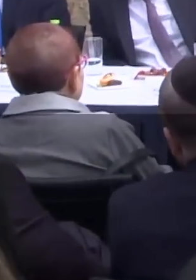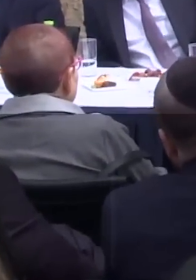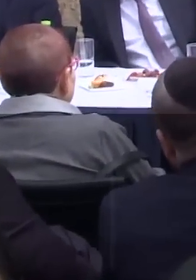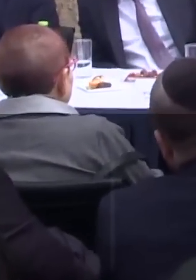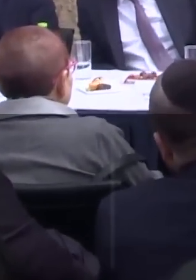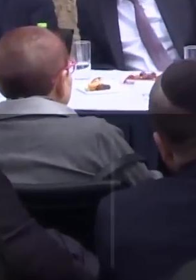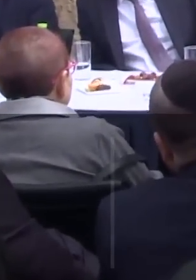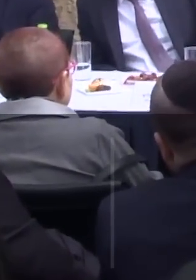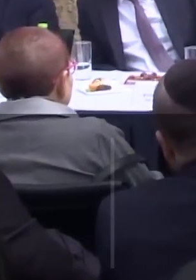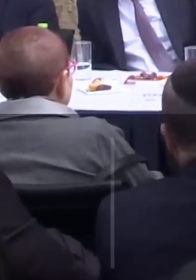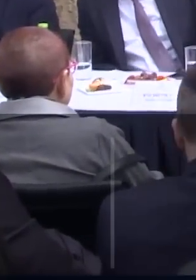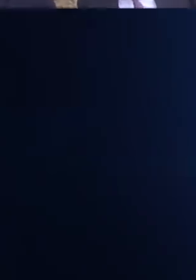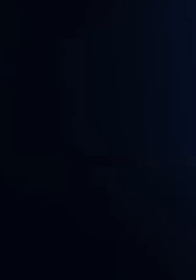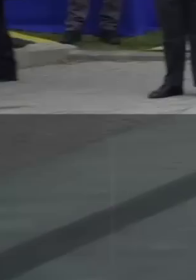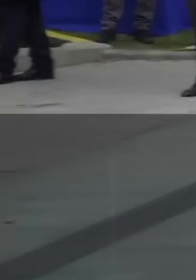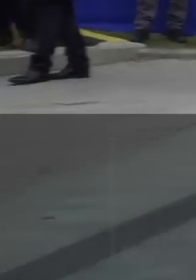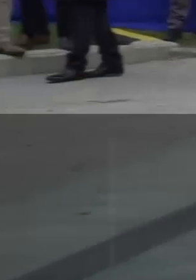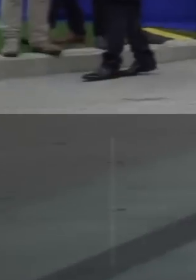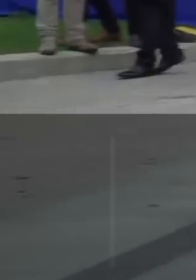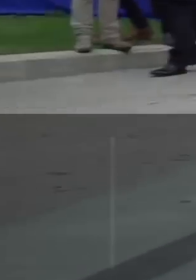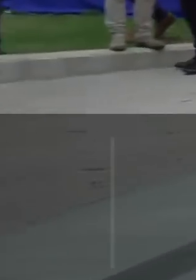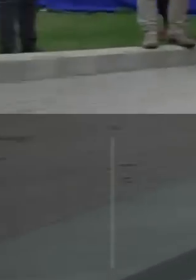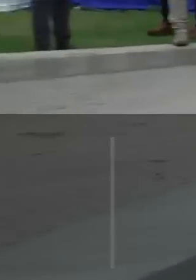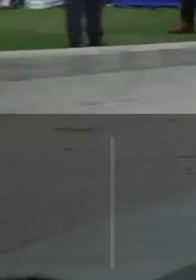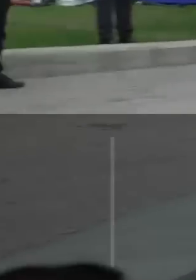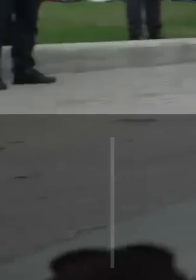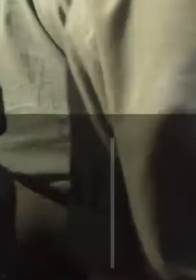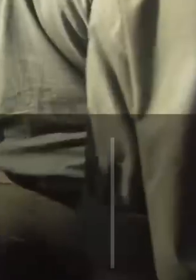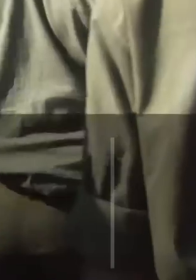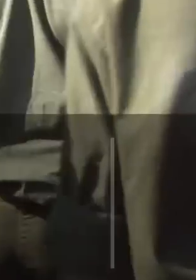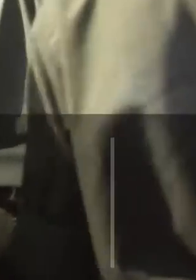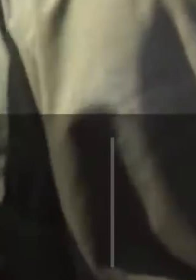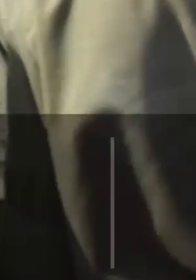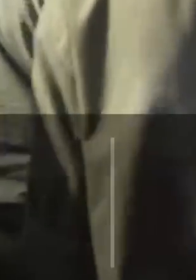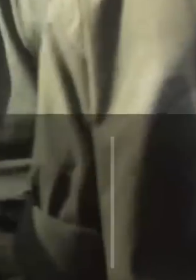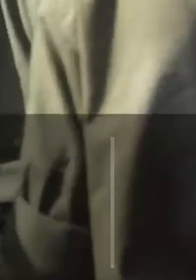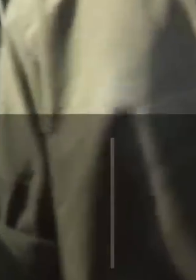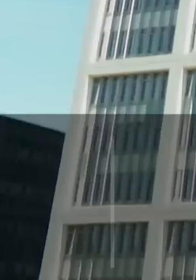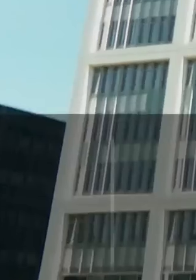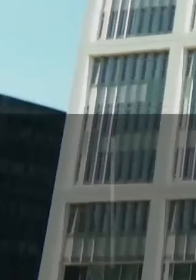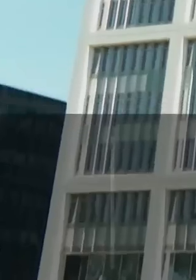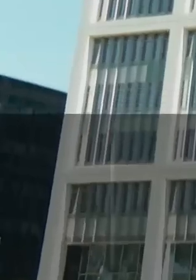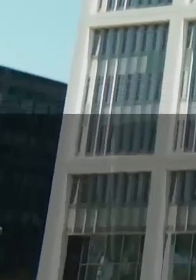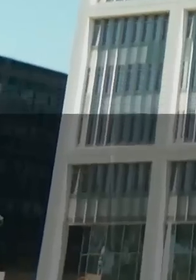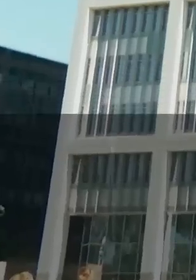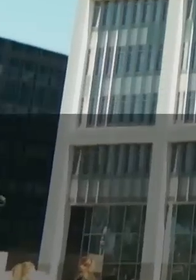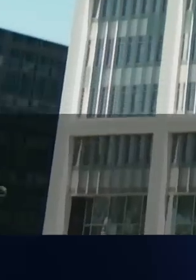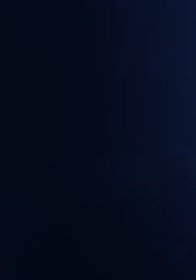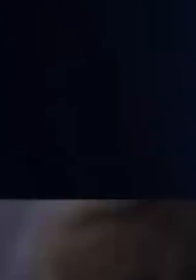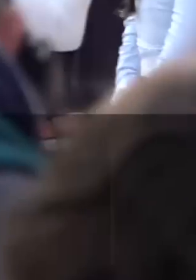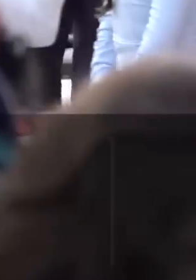תדע לך להקשיב, זה יחסוך לך אחר כך גם בחפיפה. הקשבנו לכם שנה וחצי. פרסום ראשון, הדרישה החדשה של צהל לתוספת ענק לתקציב